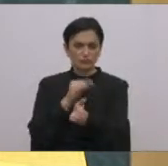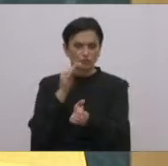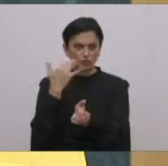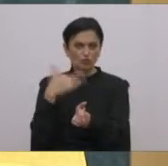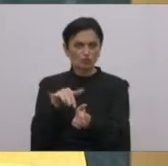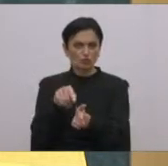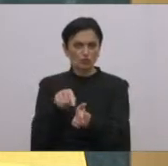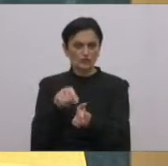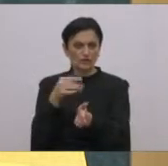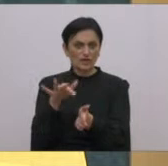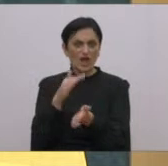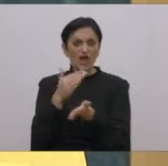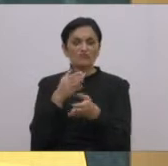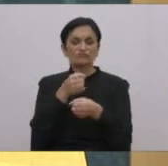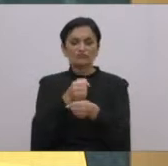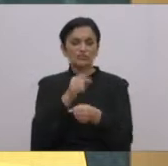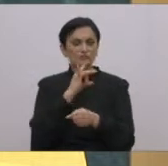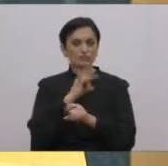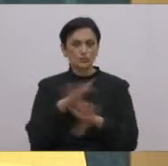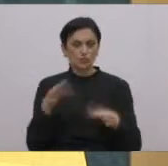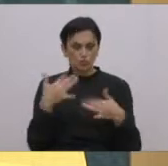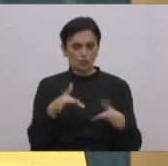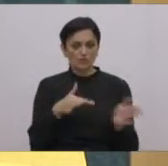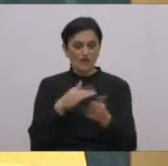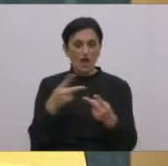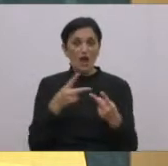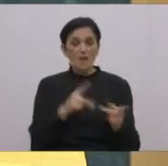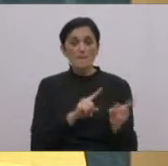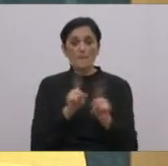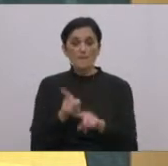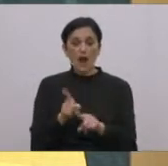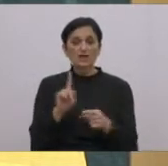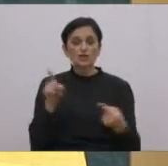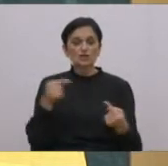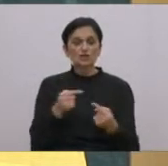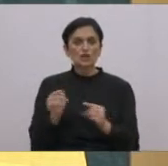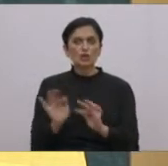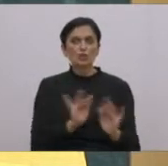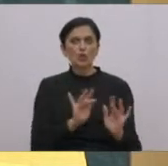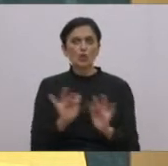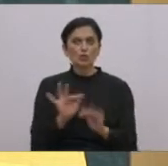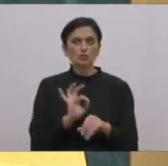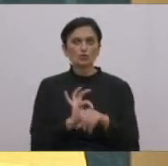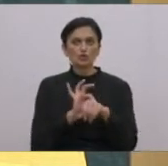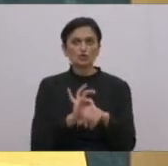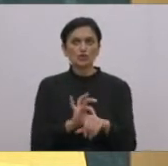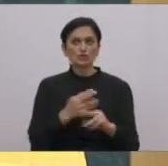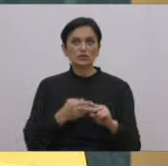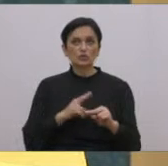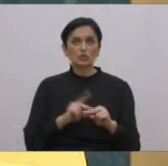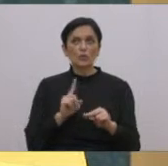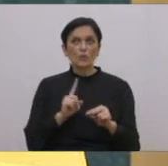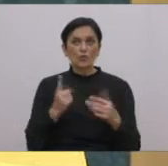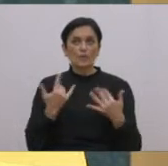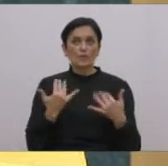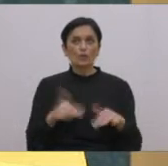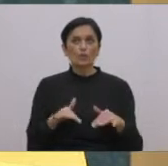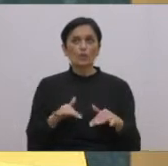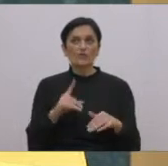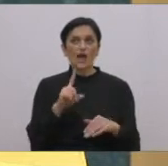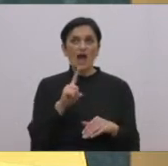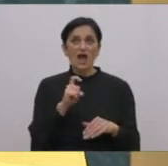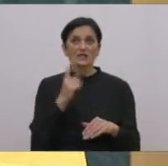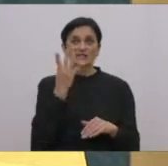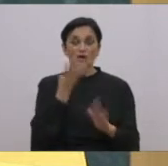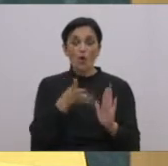რეჟიმი აღარ იმოქმედებს. ამის პარალელურად, რა თქმა უნდა, შესაბამისი ღონისძიებები ჩატარდება იმისთვის, რომ უკვე